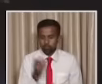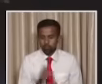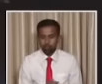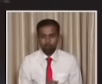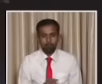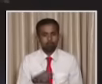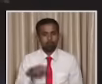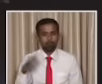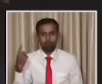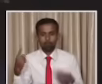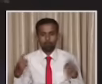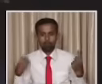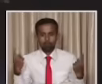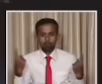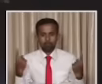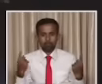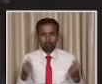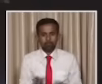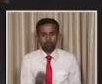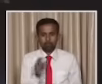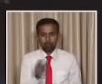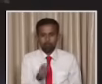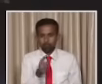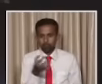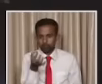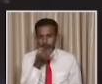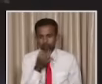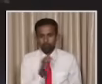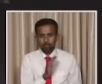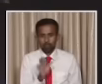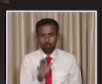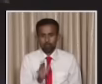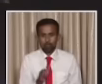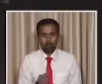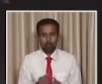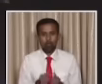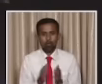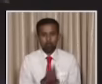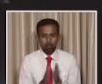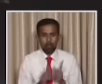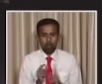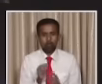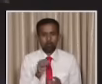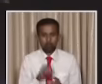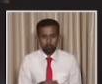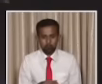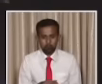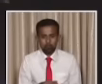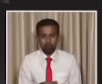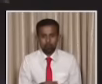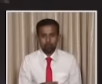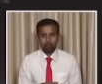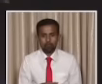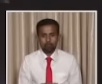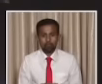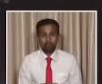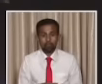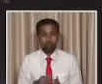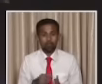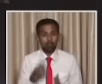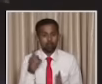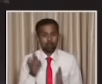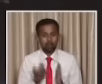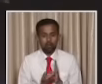ඒ දිස්ත්‍රික්කවලට ඒක මේ ඔබතුමාට එන චෝදනාවක් නෙවෙයි මොන්න ඇමතිපත් උනත් කවදාවත්